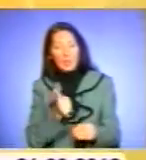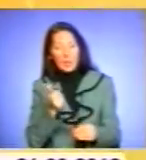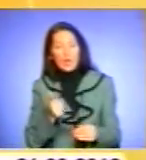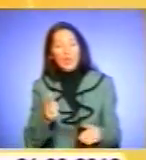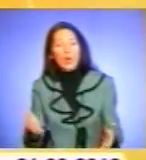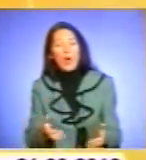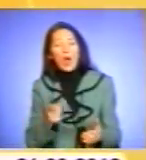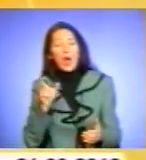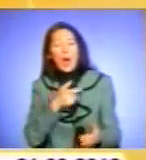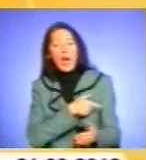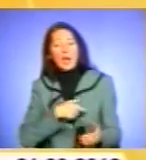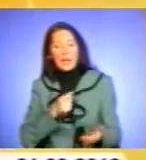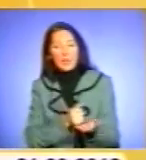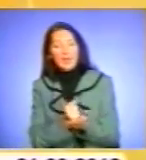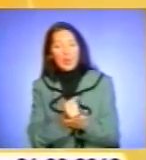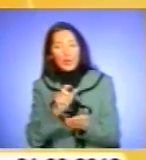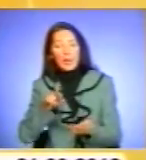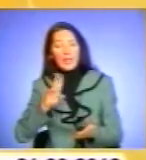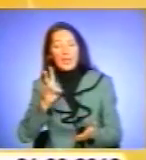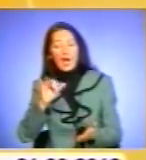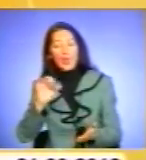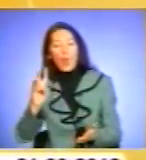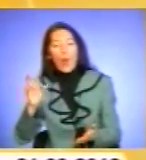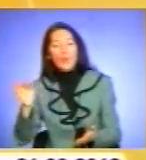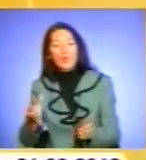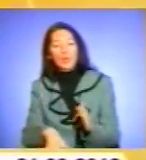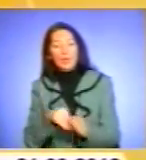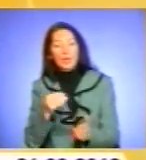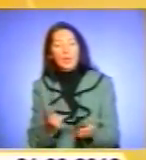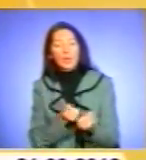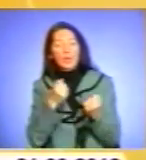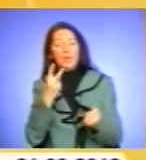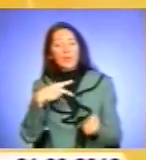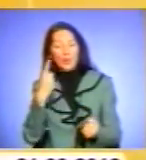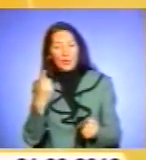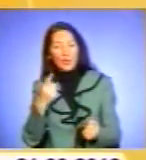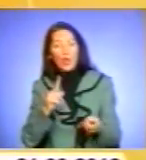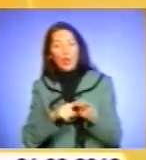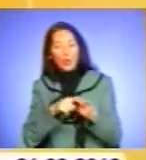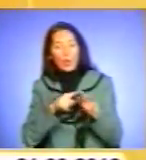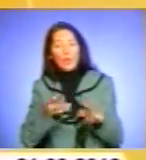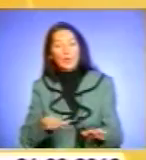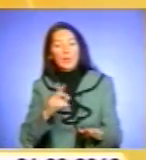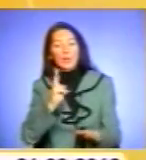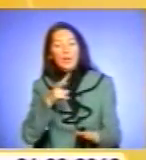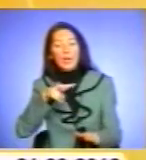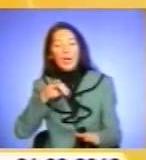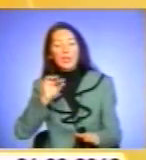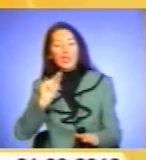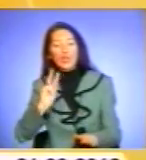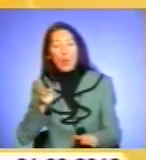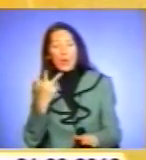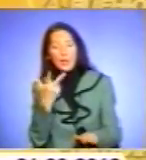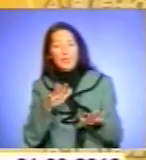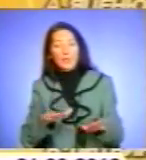Януковича підтримала більшість виборців – 22,1%. Другу позицію посідає Віталій Кличко – майже 12%, а третю – Юлія Тимошенко –